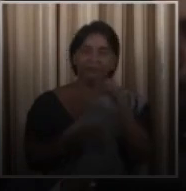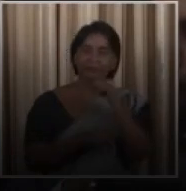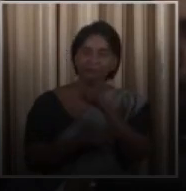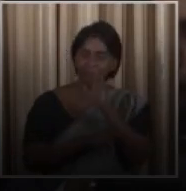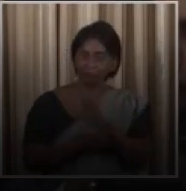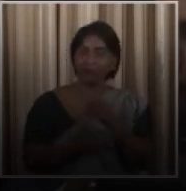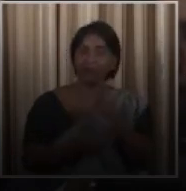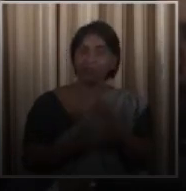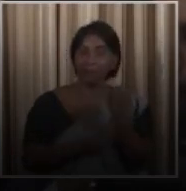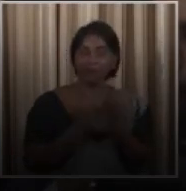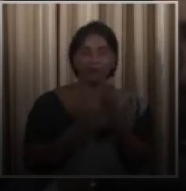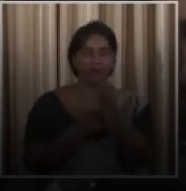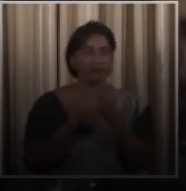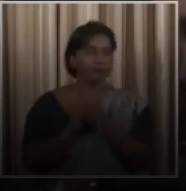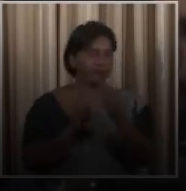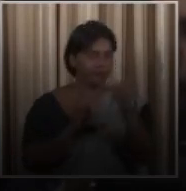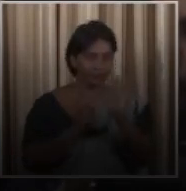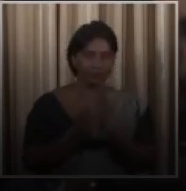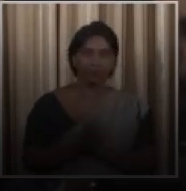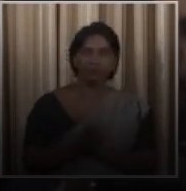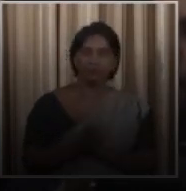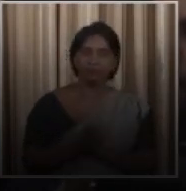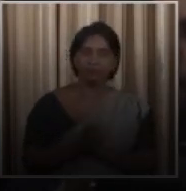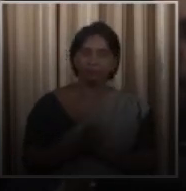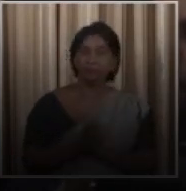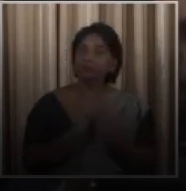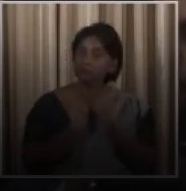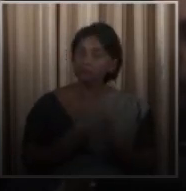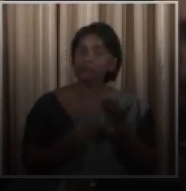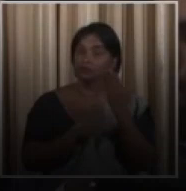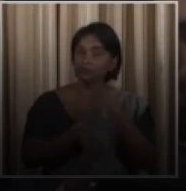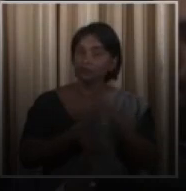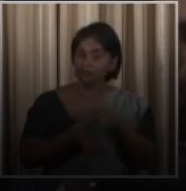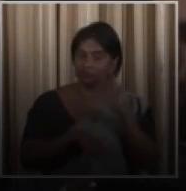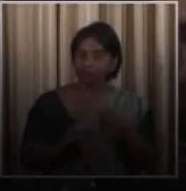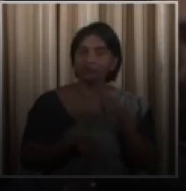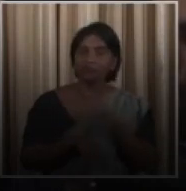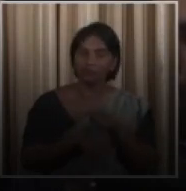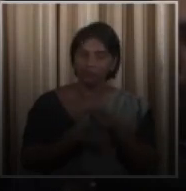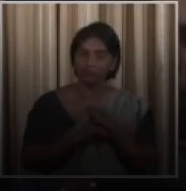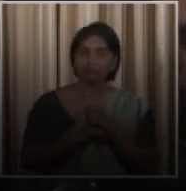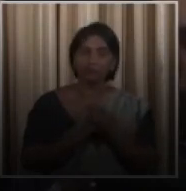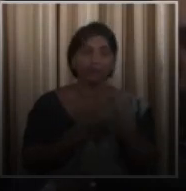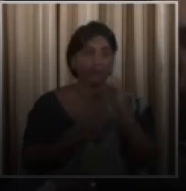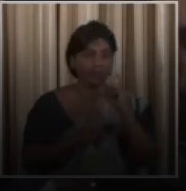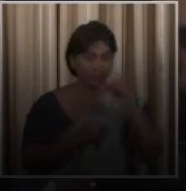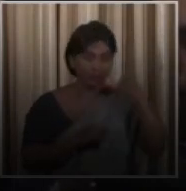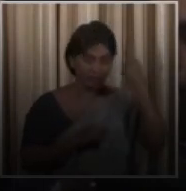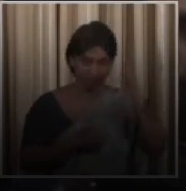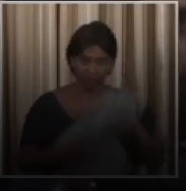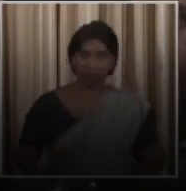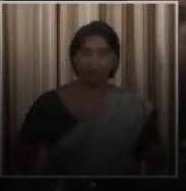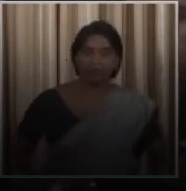එතුමියගේට ආණ්ඩු බලය ලබා දීලා කටයුතු කරා. එතකොට ඒ අවස්ථාවේදී චන්ද්‍රිකා බණ්ඩාරනායක